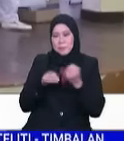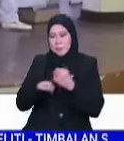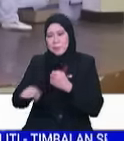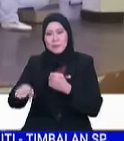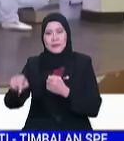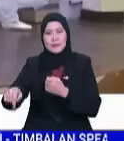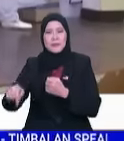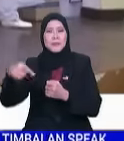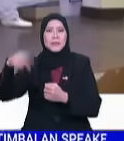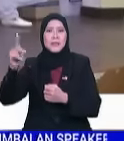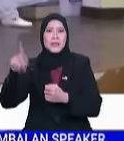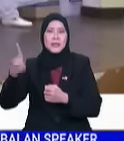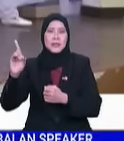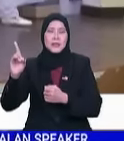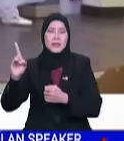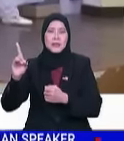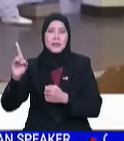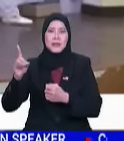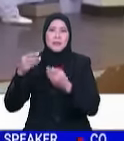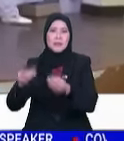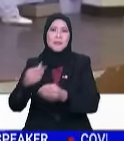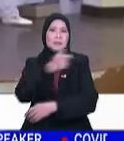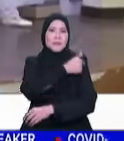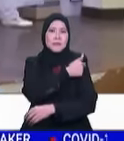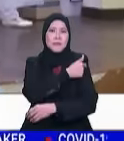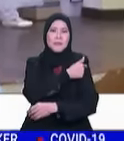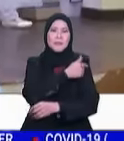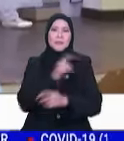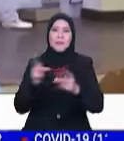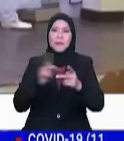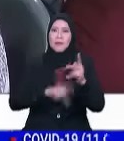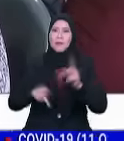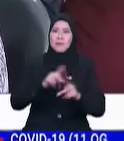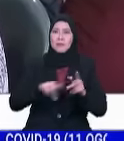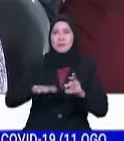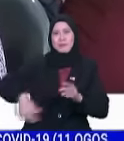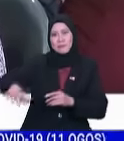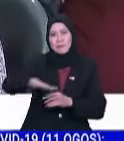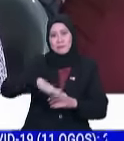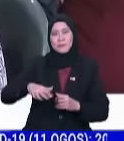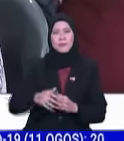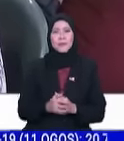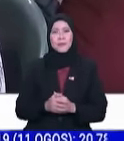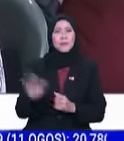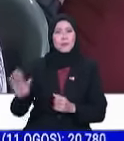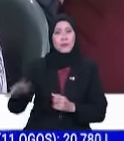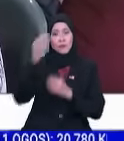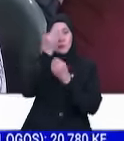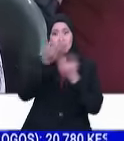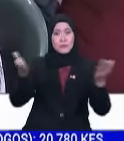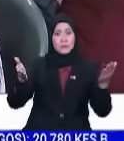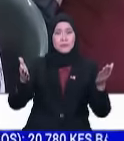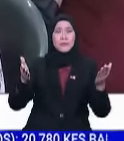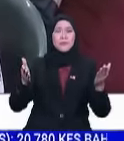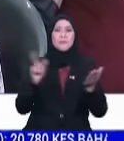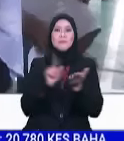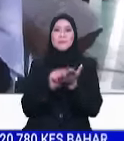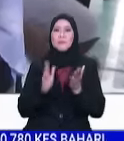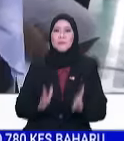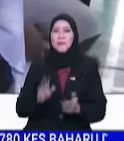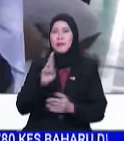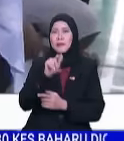inilah memberikan vaksinasi kepada penduduk di kawasan setempat lah. Beliau berkata demikian ketika ditemui